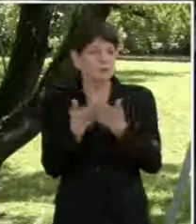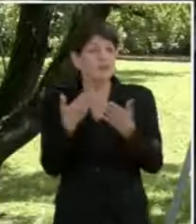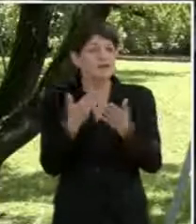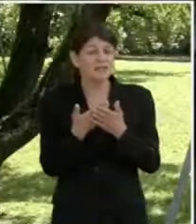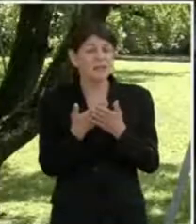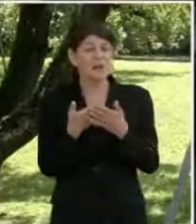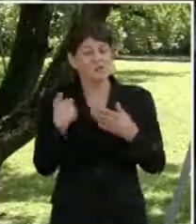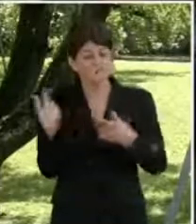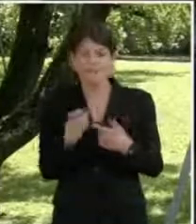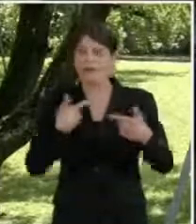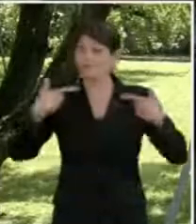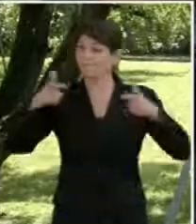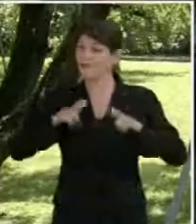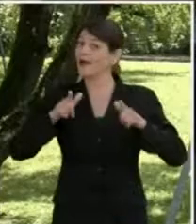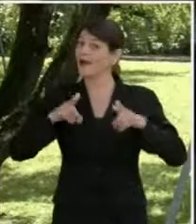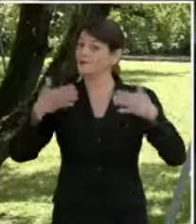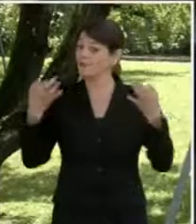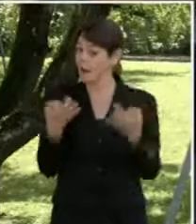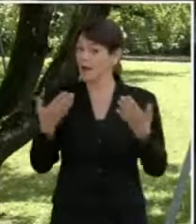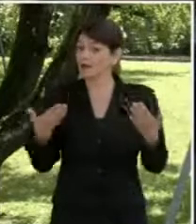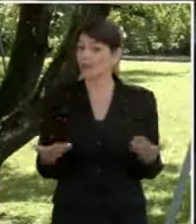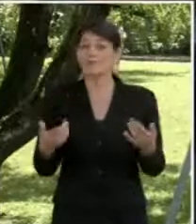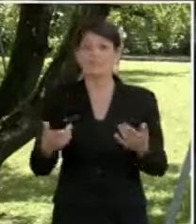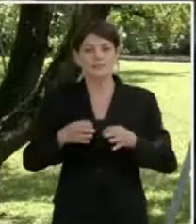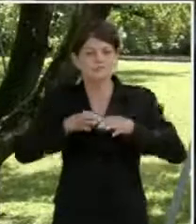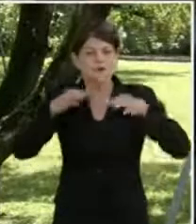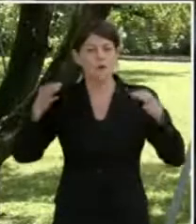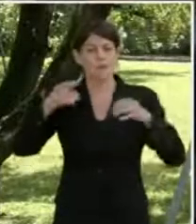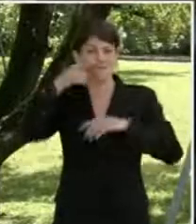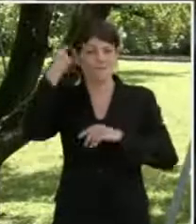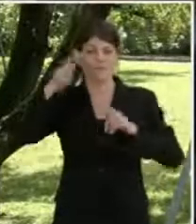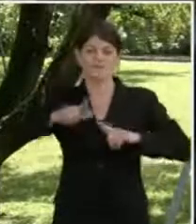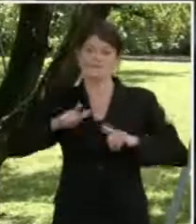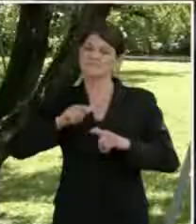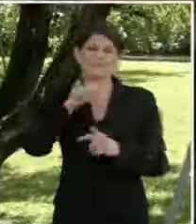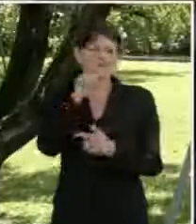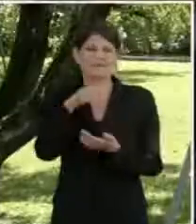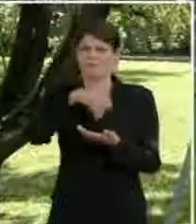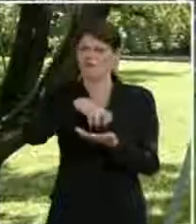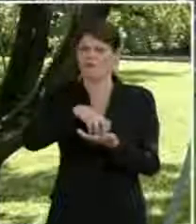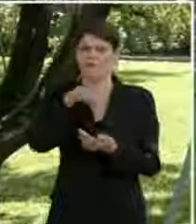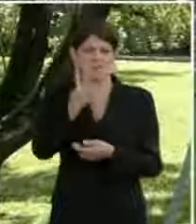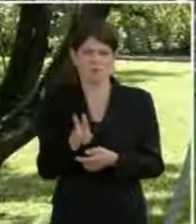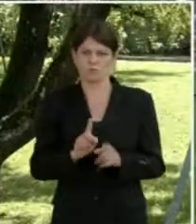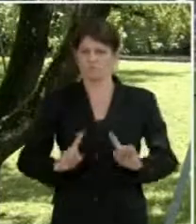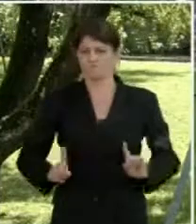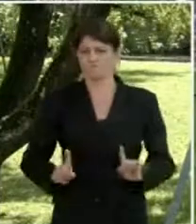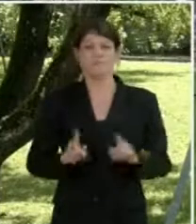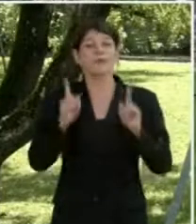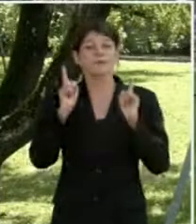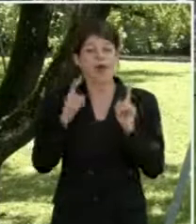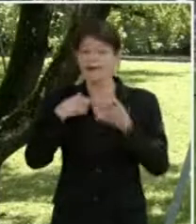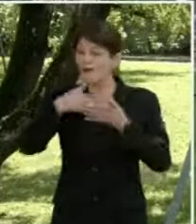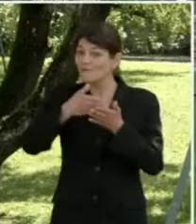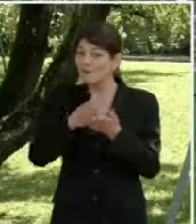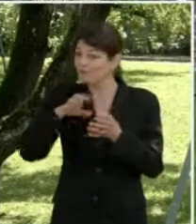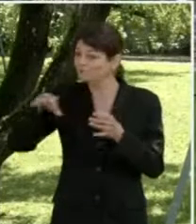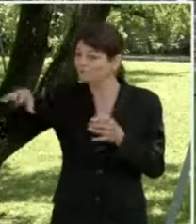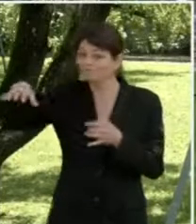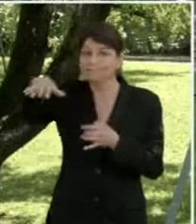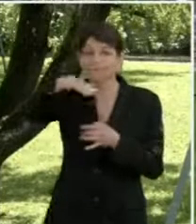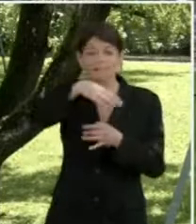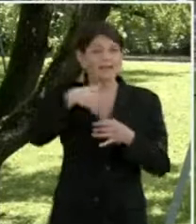feiern wir aus gegebenem Anlass das große Volksfest nicht im Städtle Vaduz, sondern verteilen diese